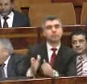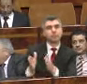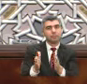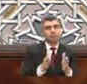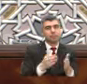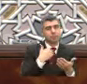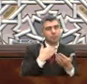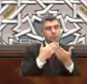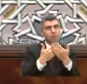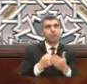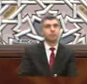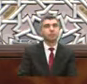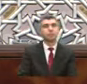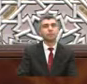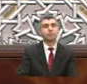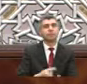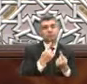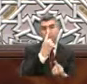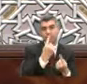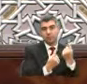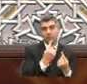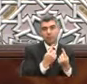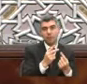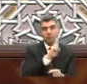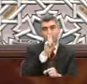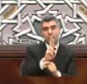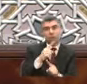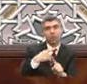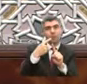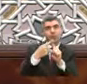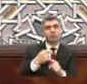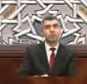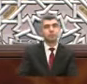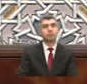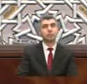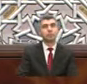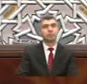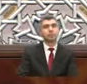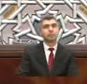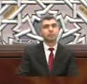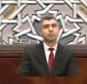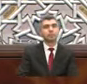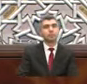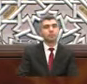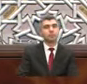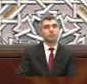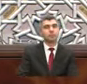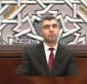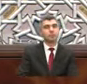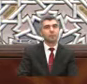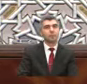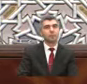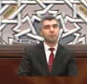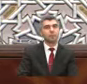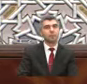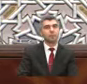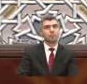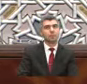شكرا سيد النائب، هل هناك من تعقيبات إضافية؟ تفضل سيدة النائبة.